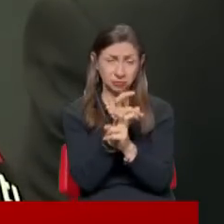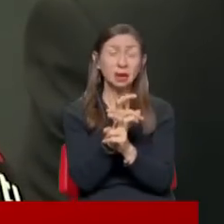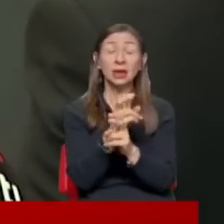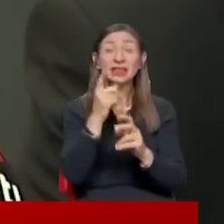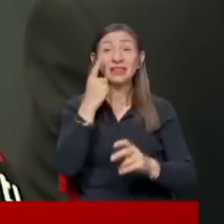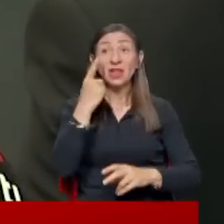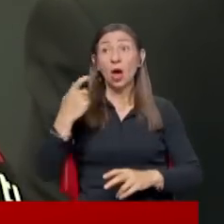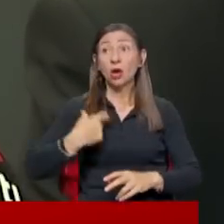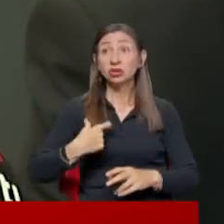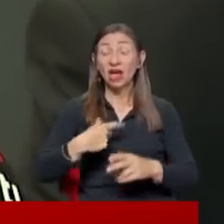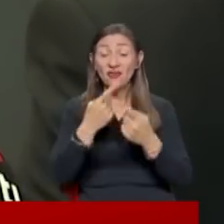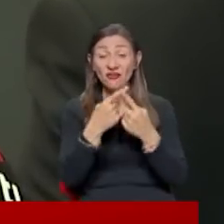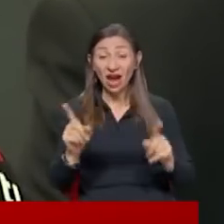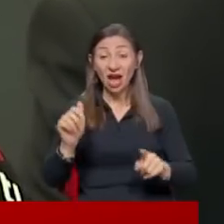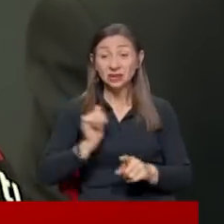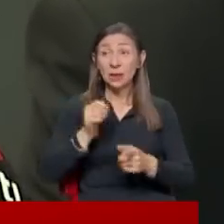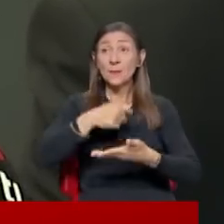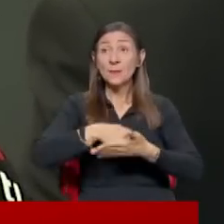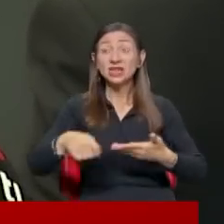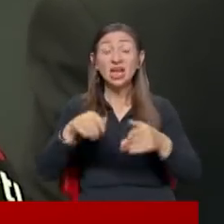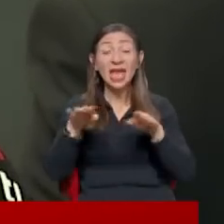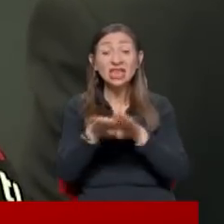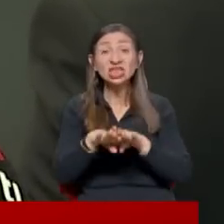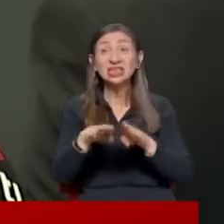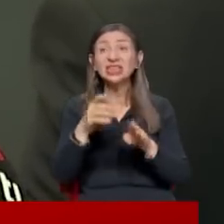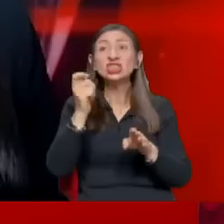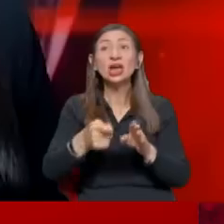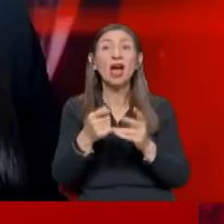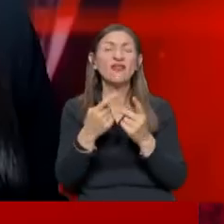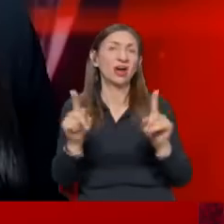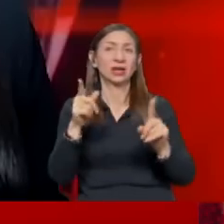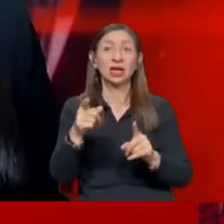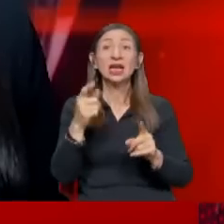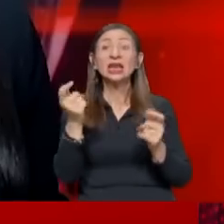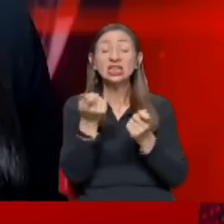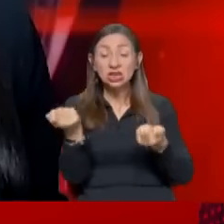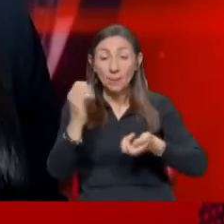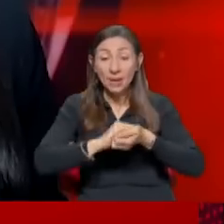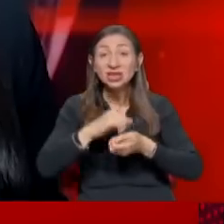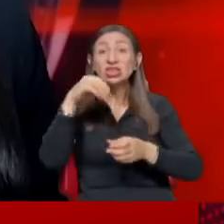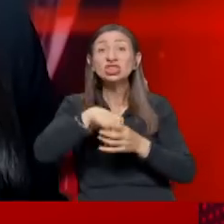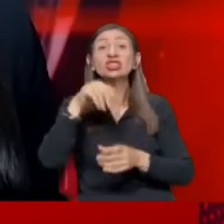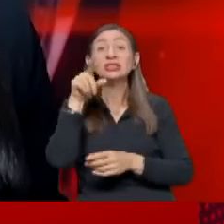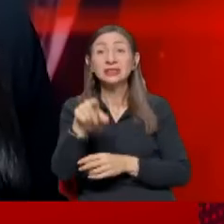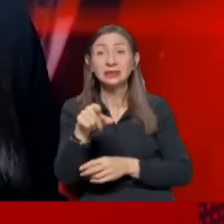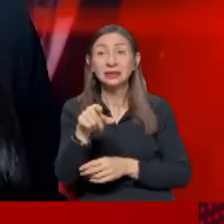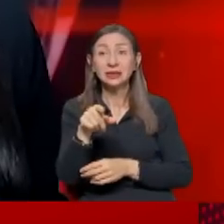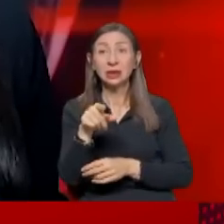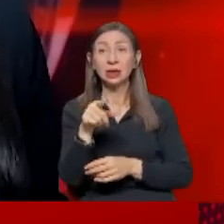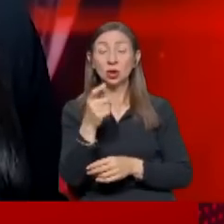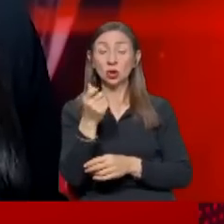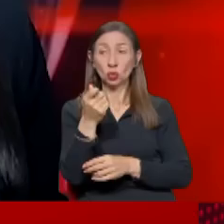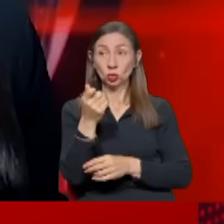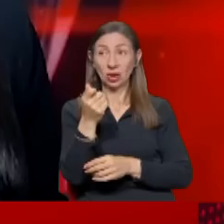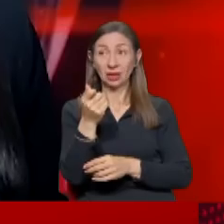ve özel sektörde farklı asgari ücret eşitlik ilkesine aykırıdır. İş barışını sağlamak açısından